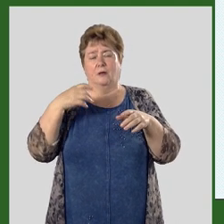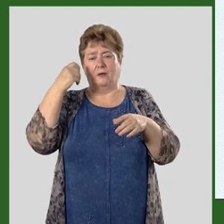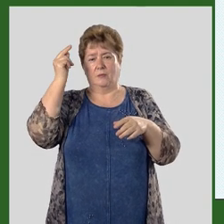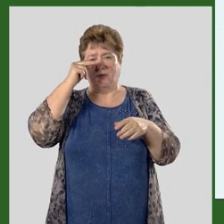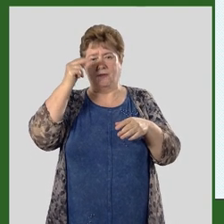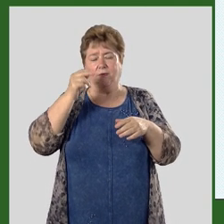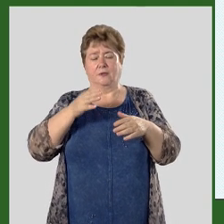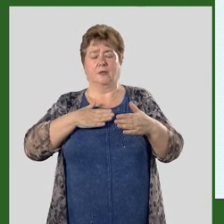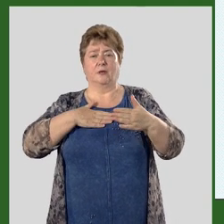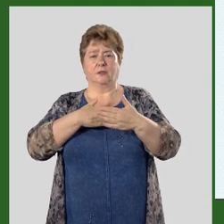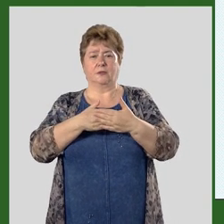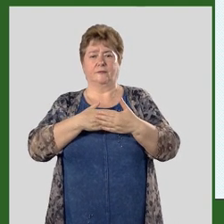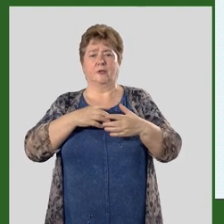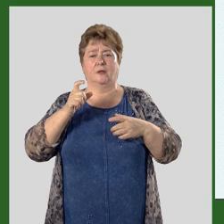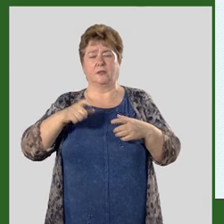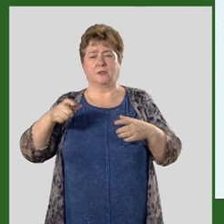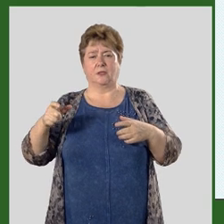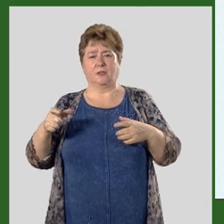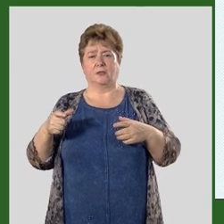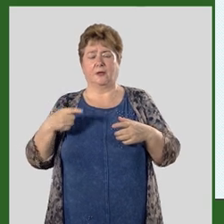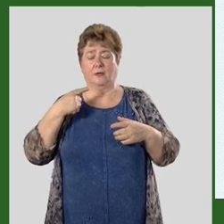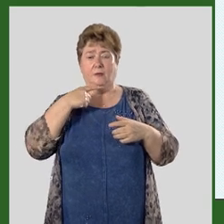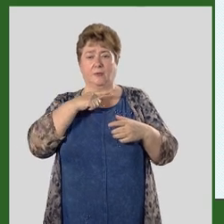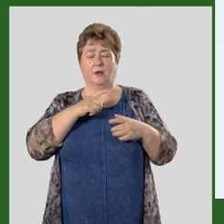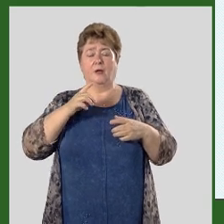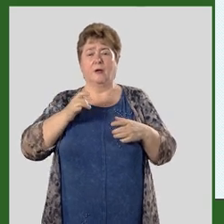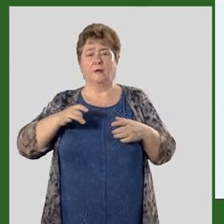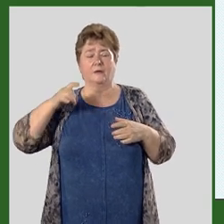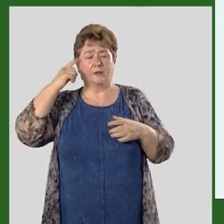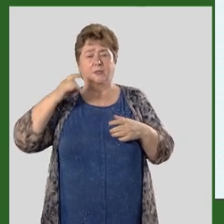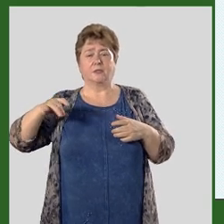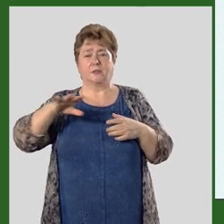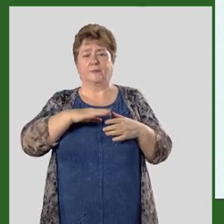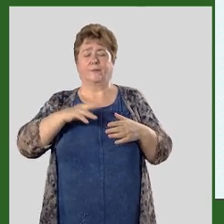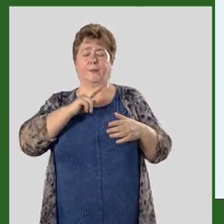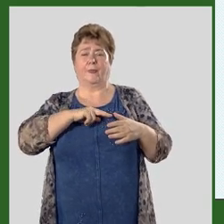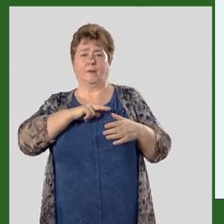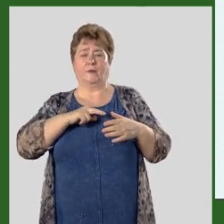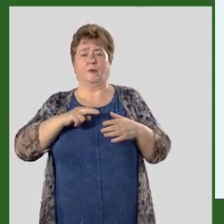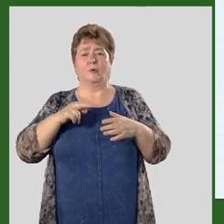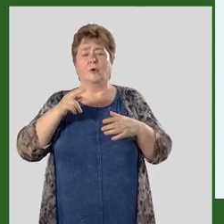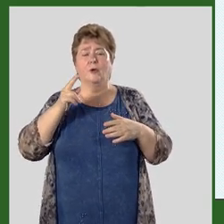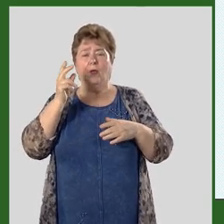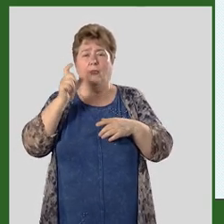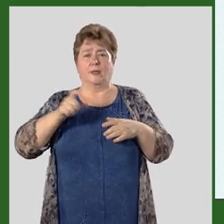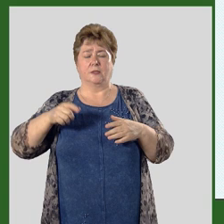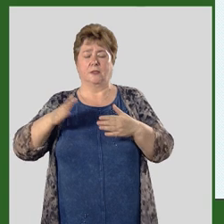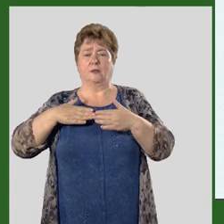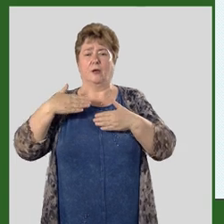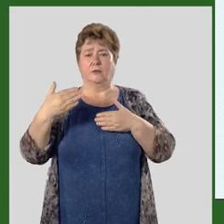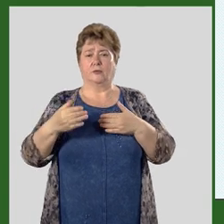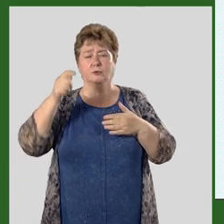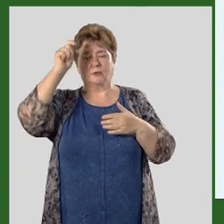Экономически активное население. В Кыргызской республике к трудоспособному населению